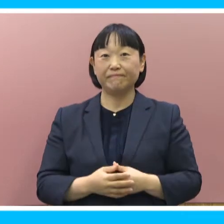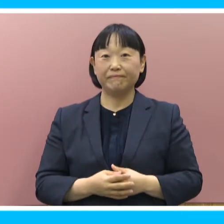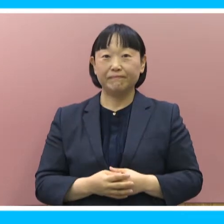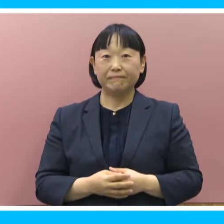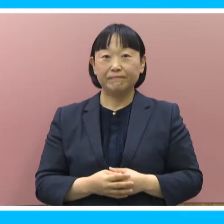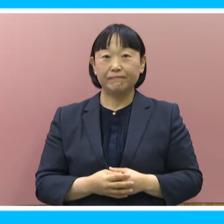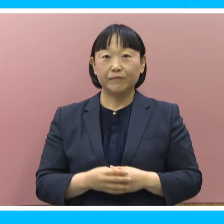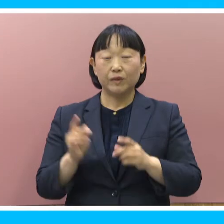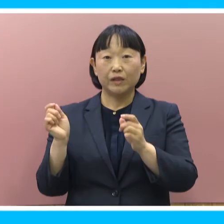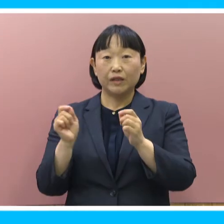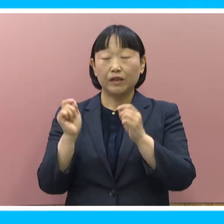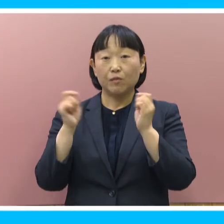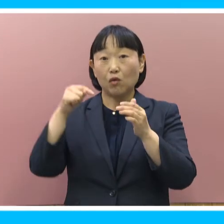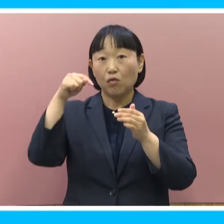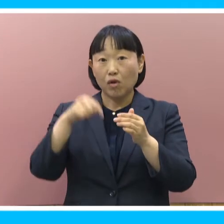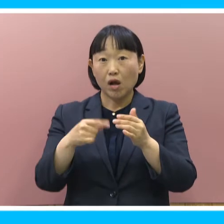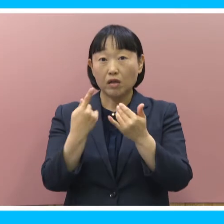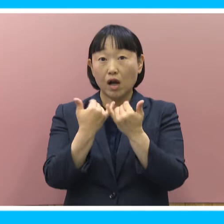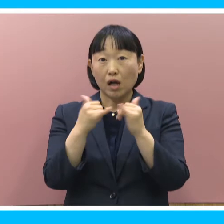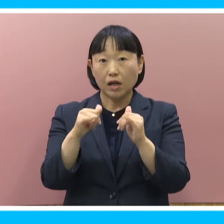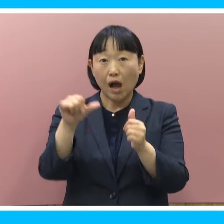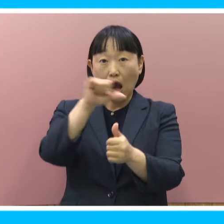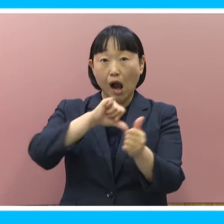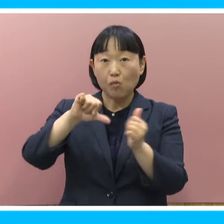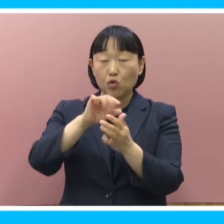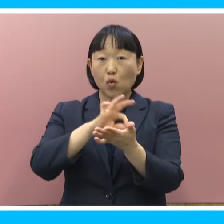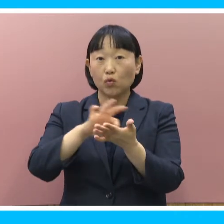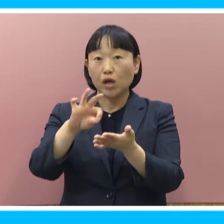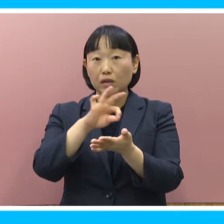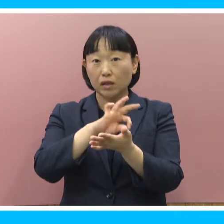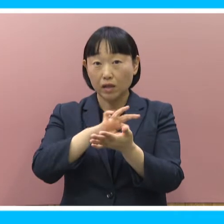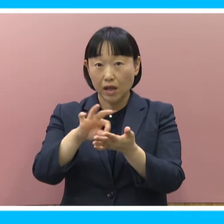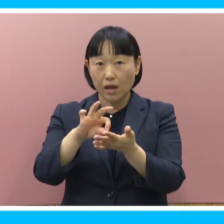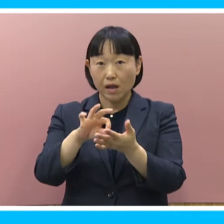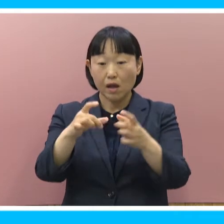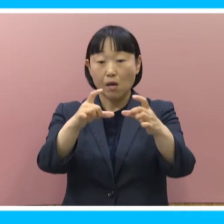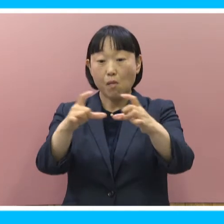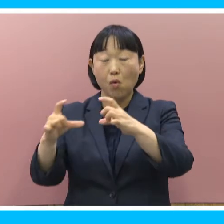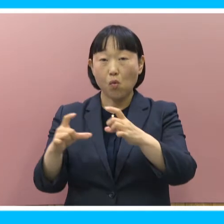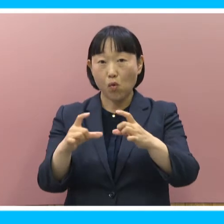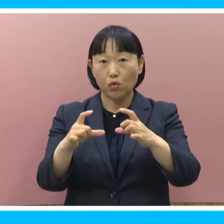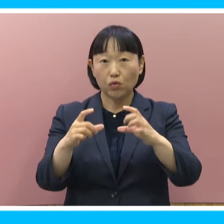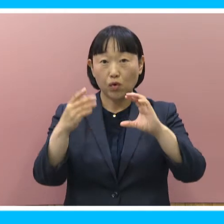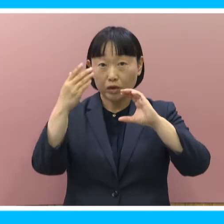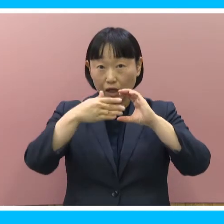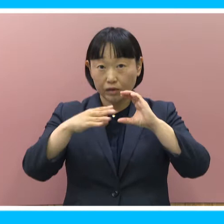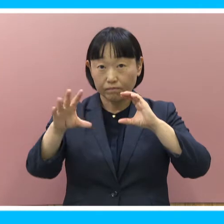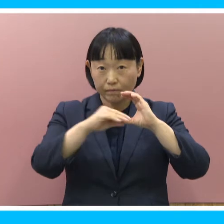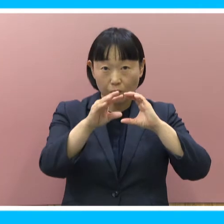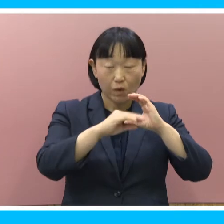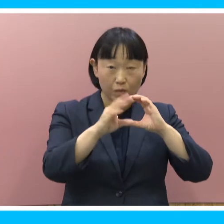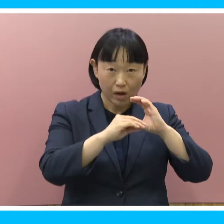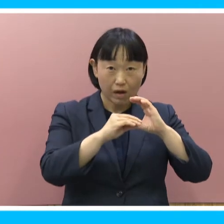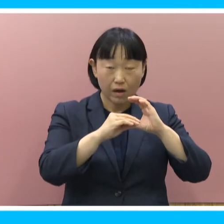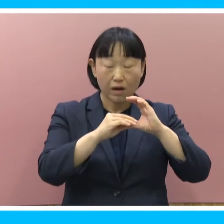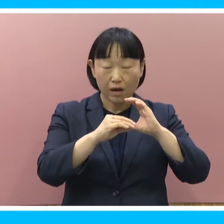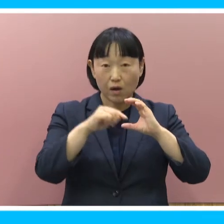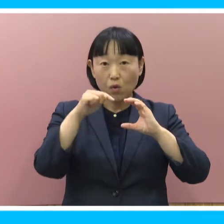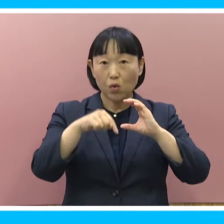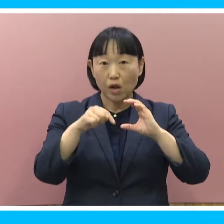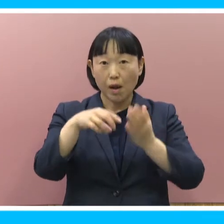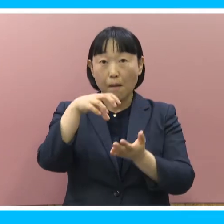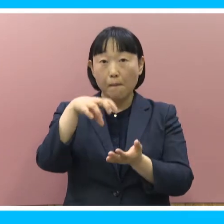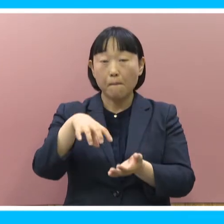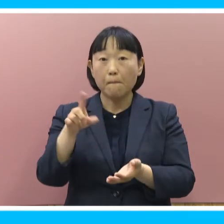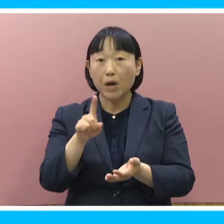。イベントでは参加者が専用アプリを使用してマンホール蓋の写真を撮影し、場